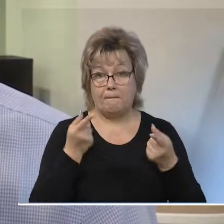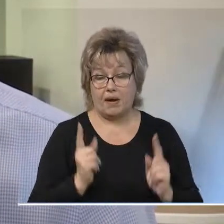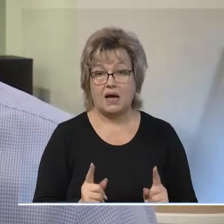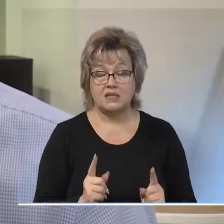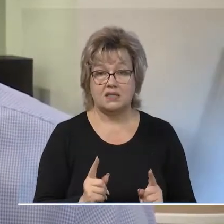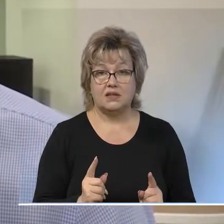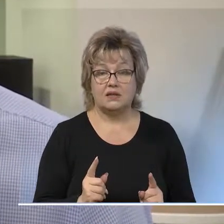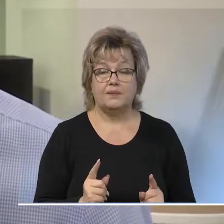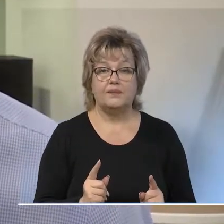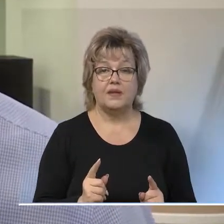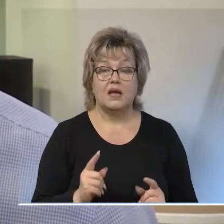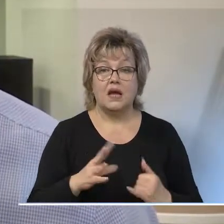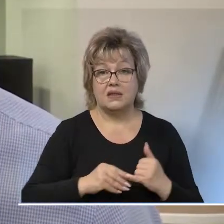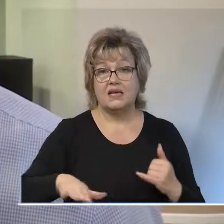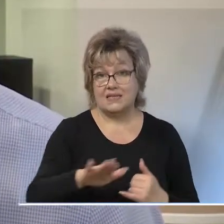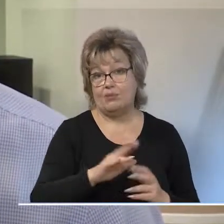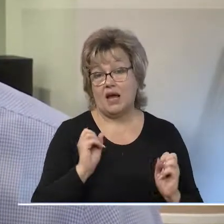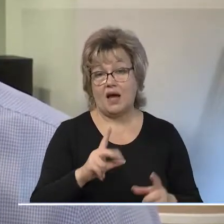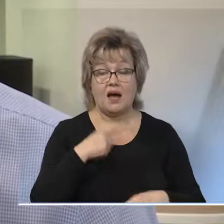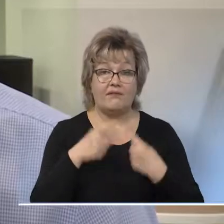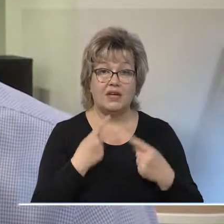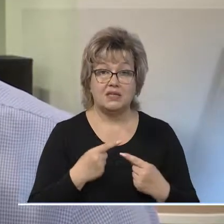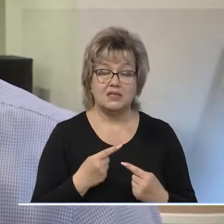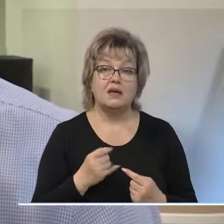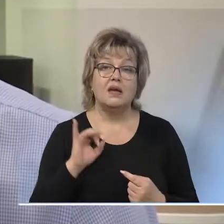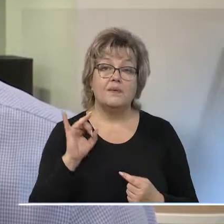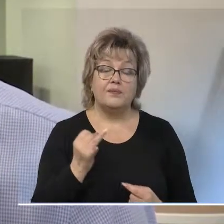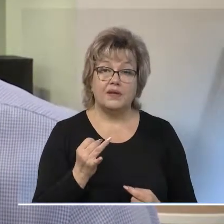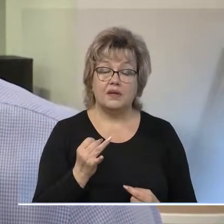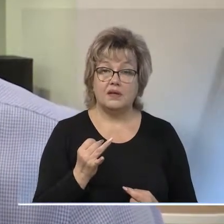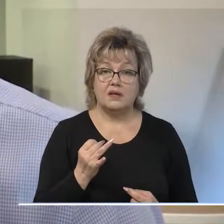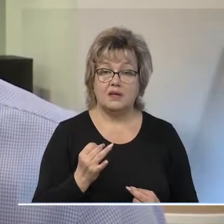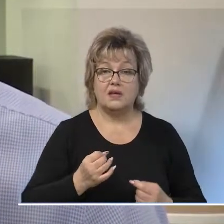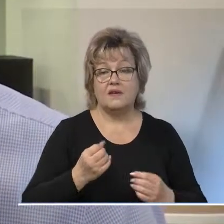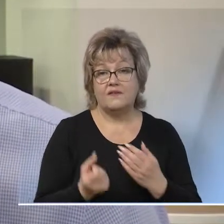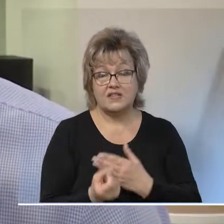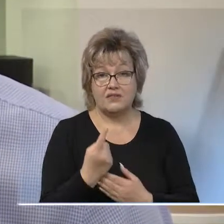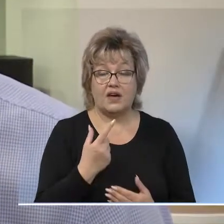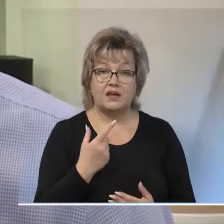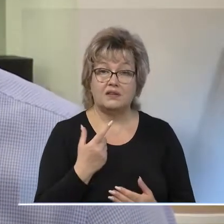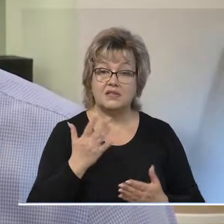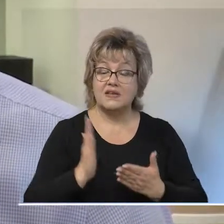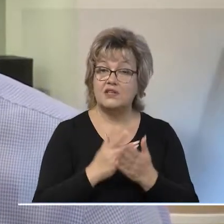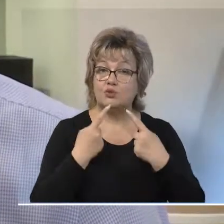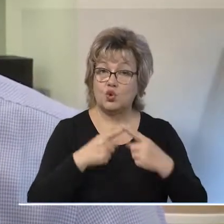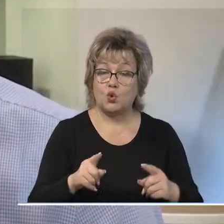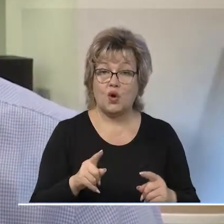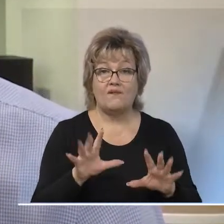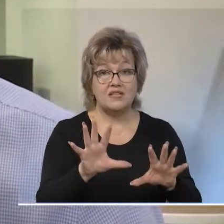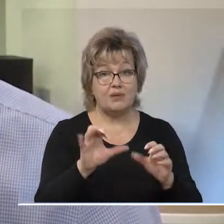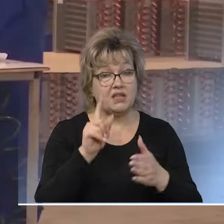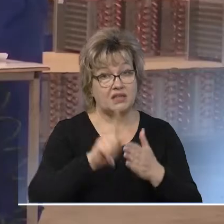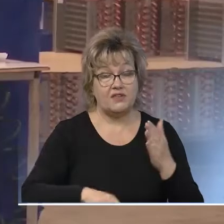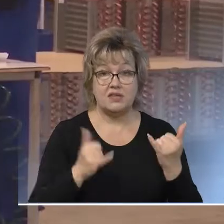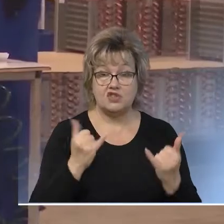показаны вживую, на земле, как говорится, и вызывают совершенно другое восприятие и